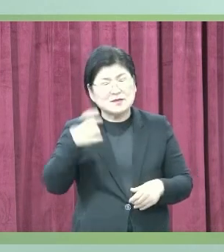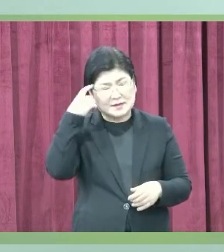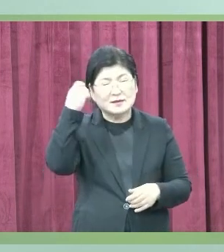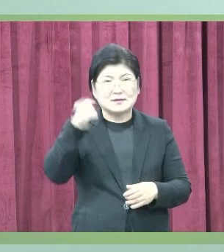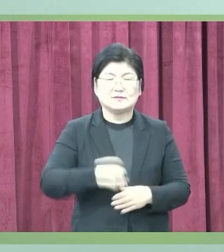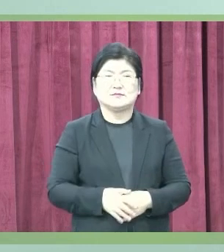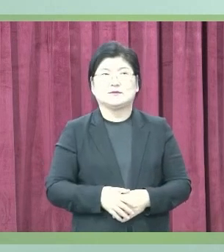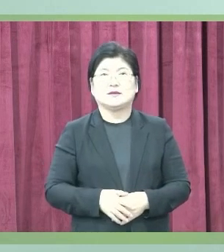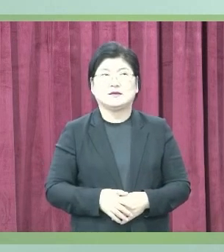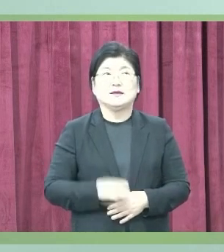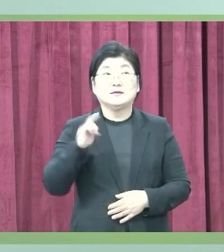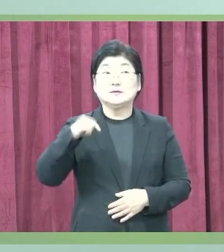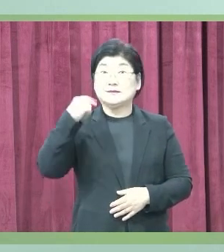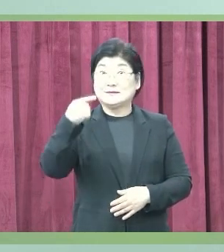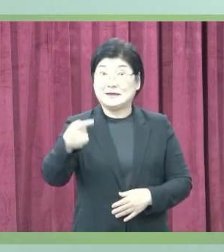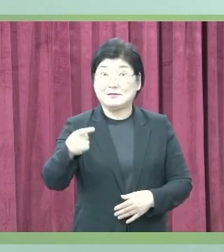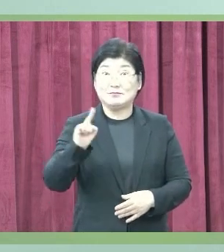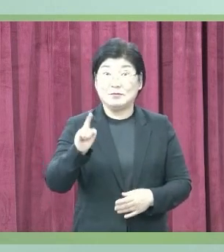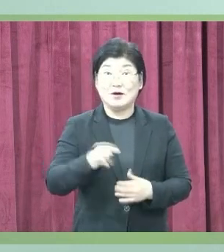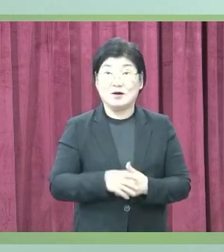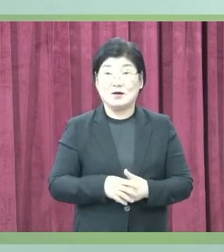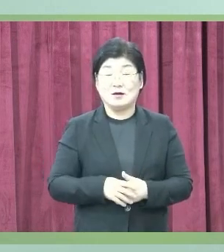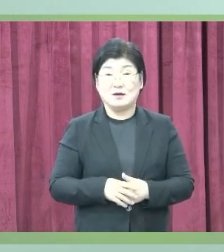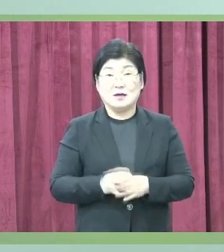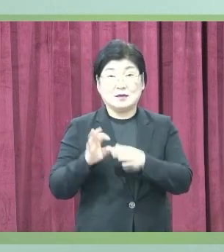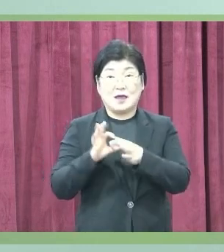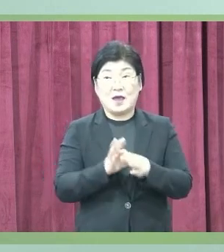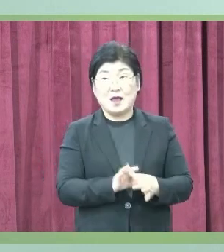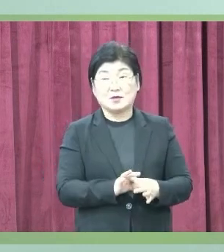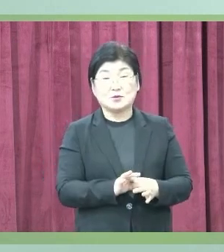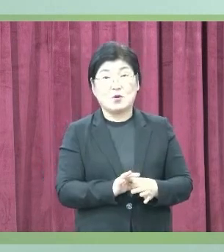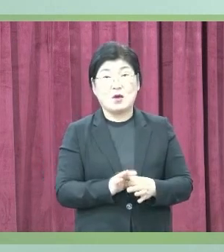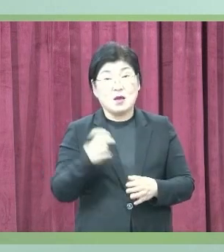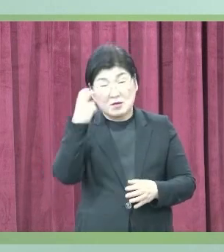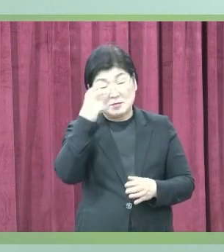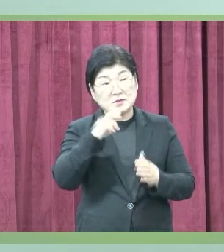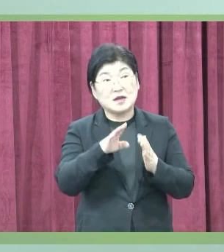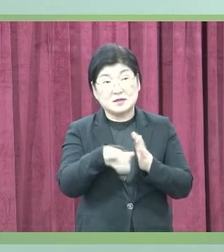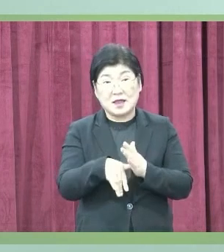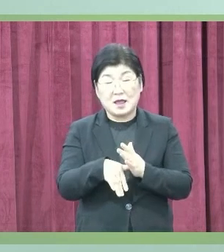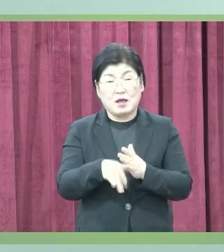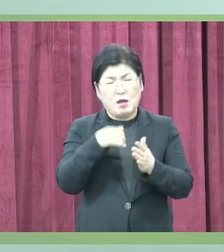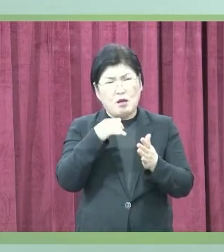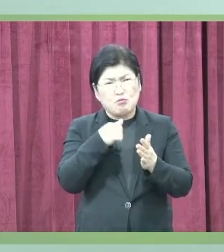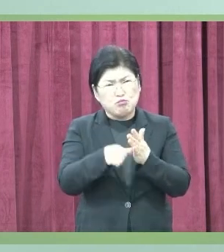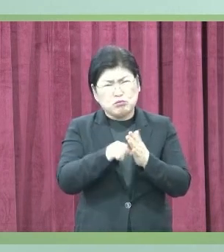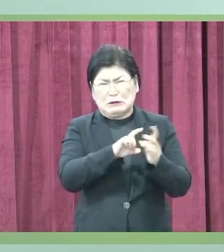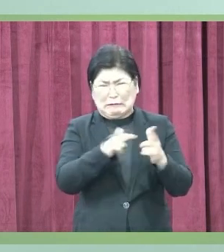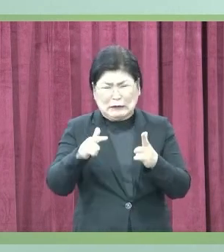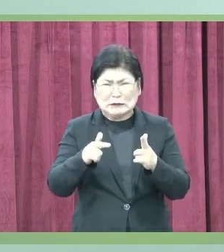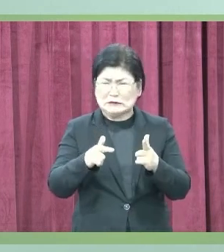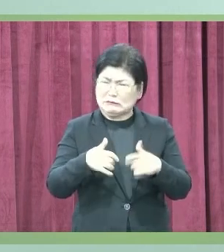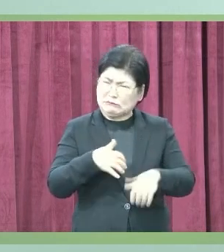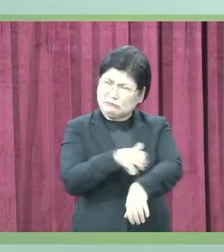됩니다. 다음으로는 꾸준히 지적됐던 부분인데요. 검진이나 장비 이용이 불편하다라는 부분이 있습니다. 사실